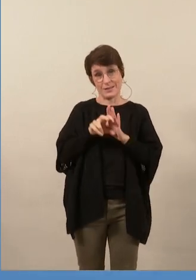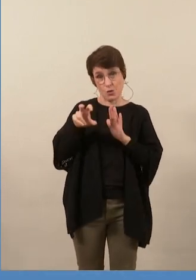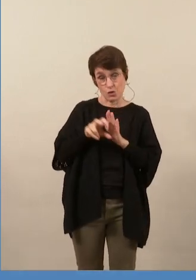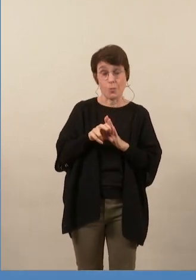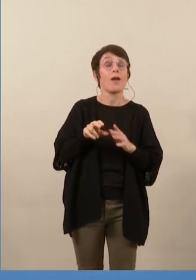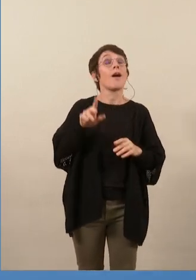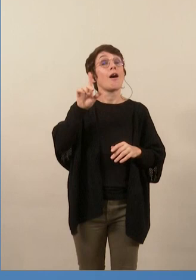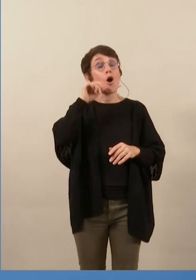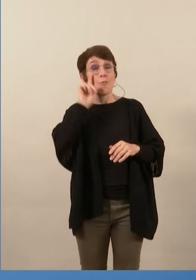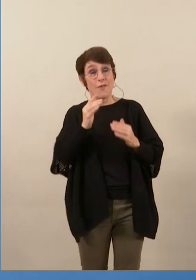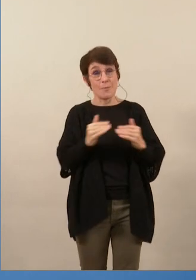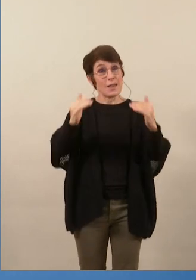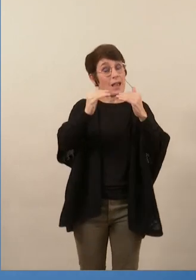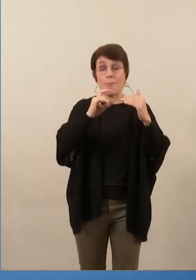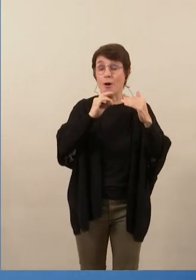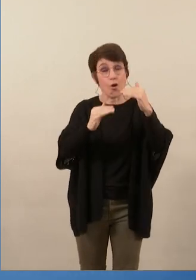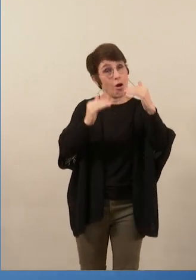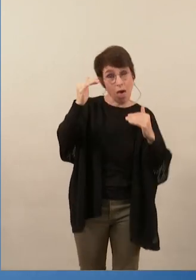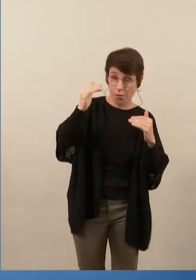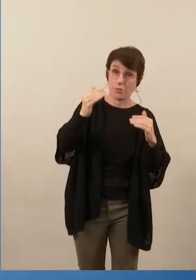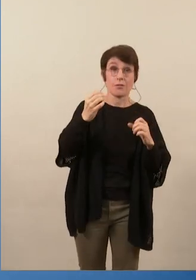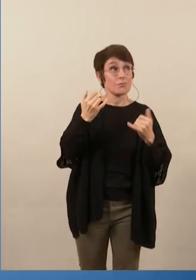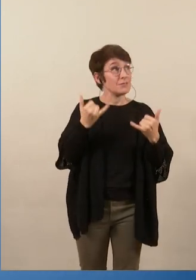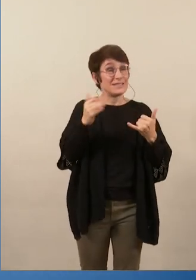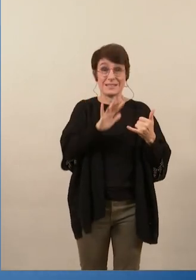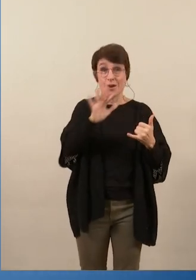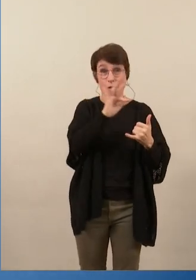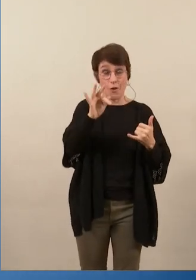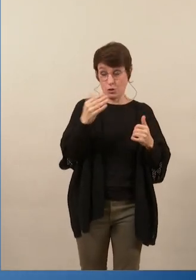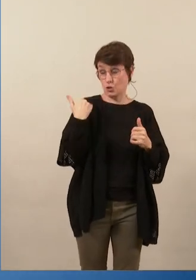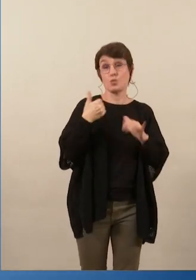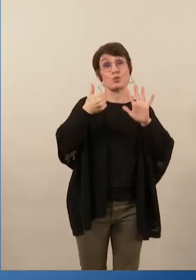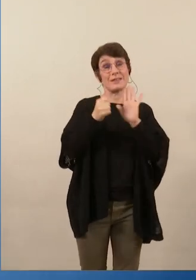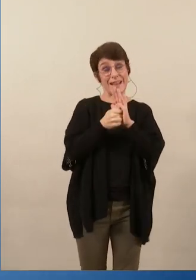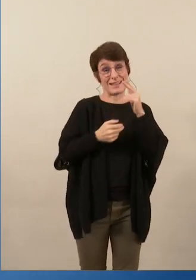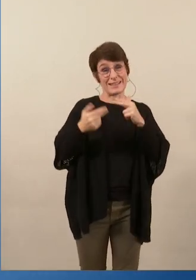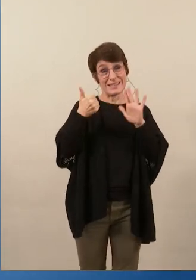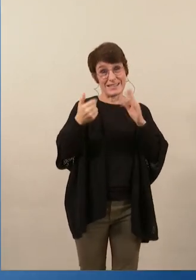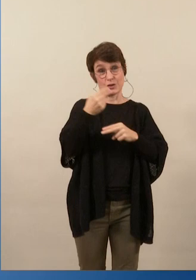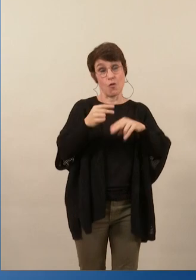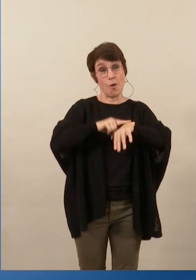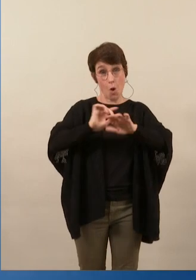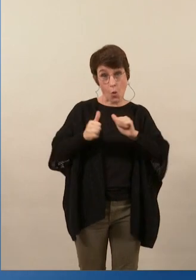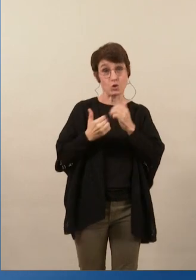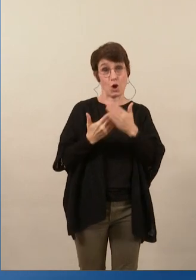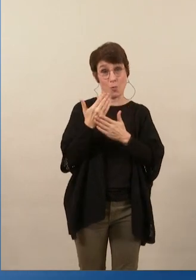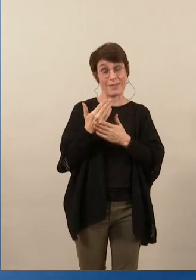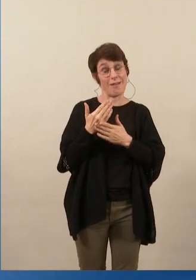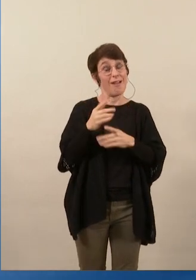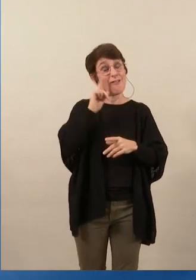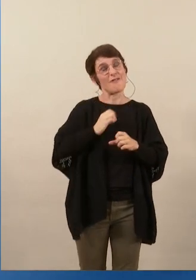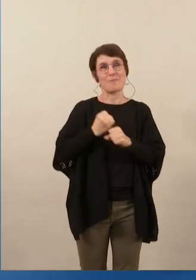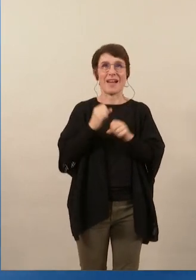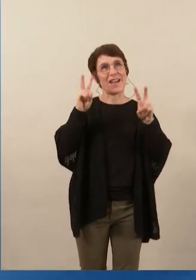n'est pas encore au rendez-vous he les femmes travaillent gratuitement en France depuis le 6 novembre à 11h25 Laura